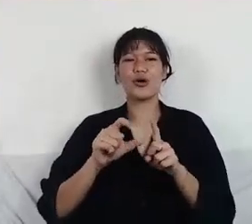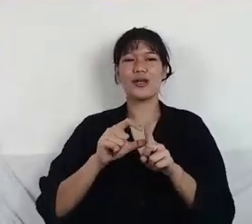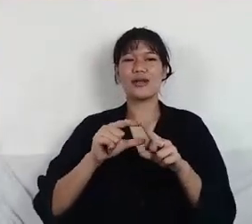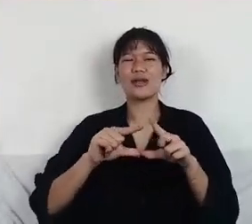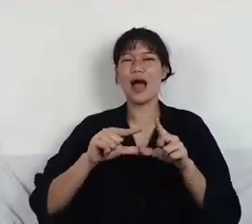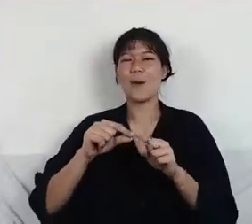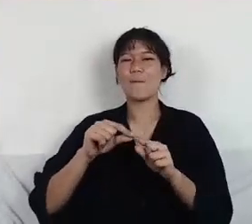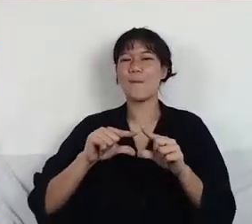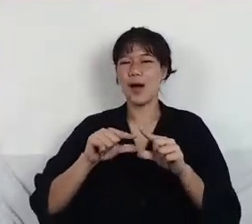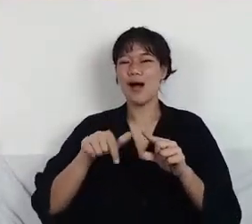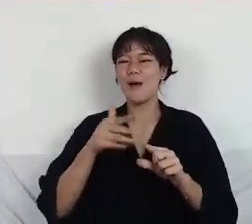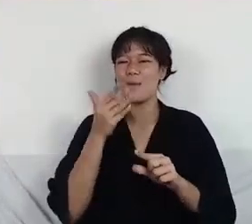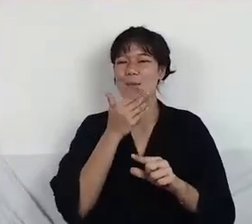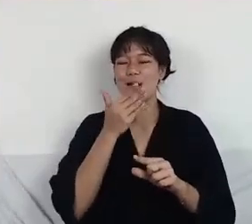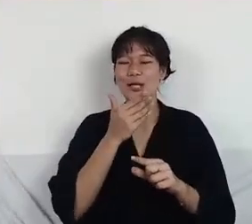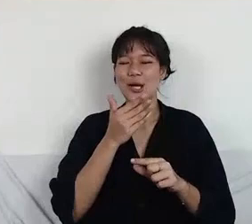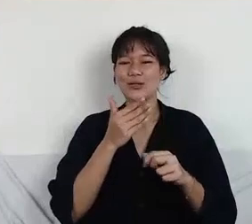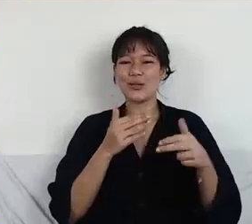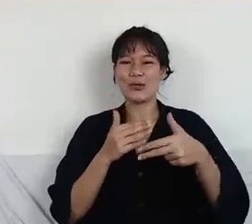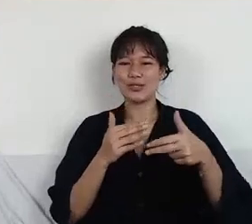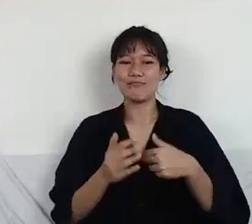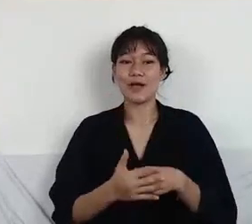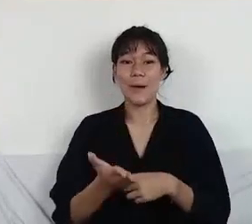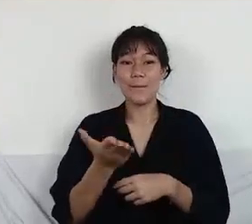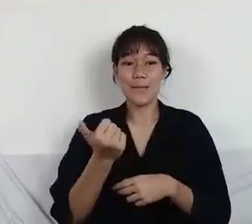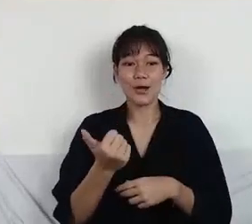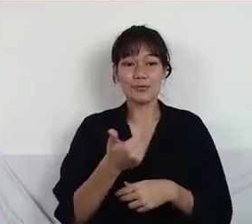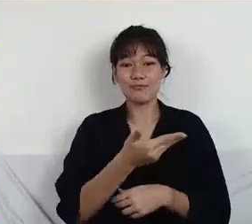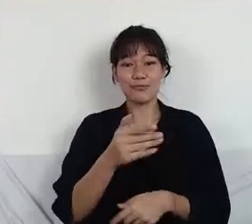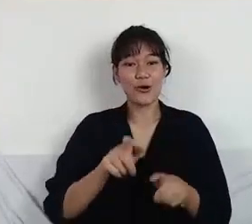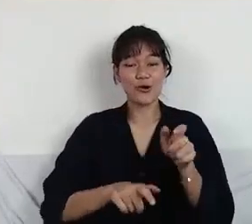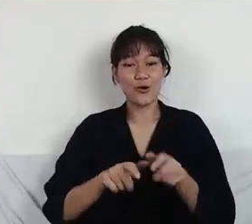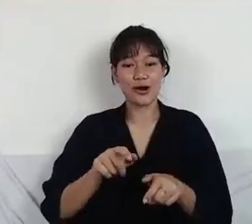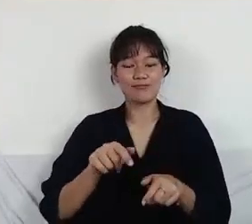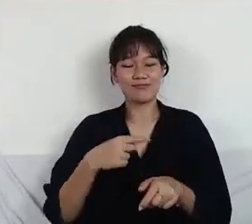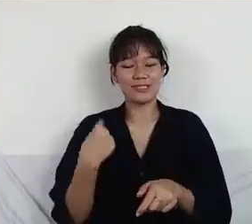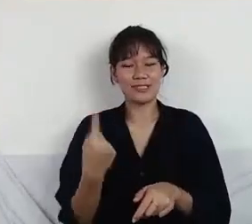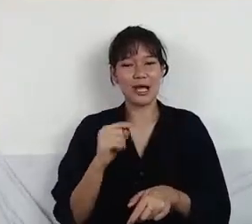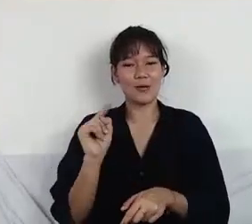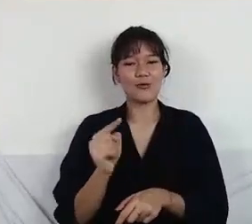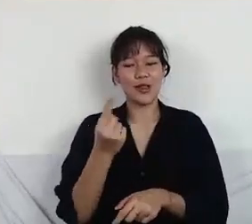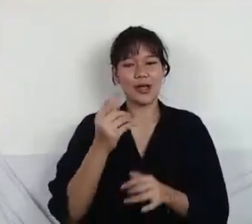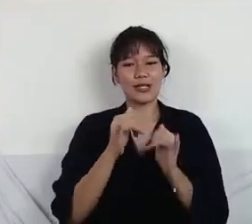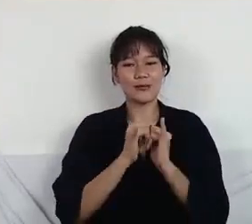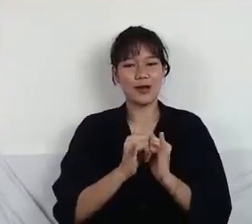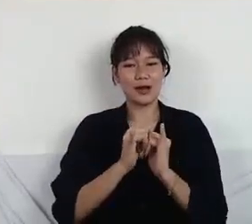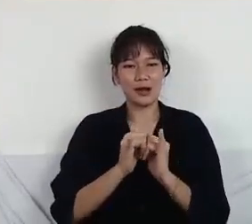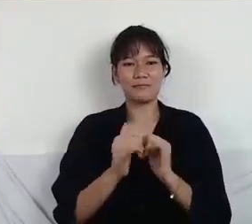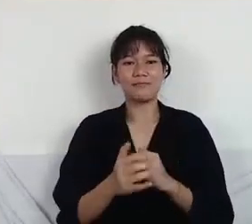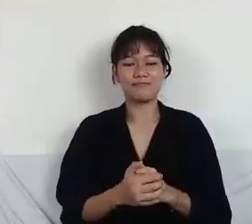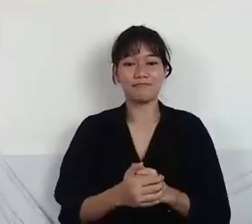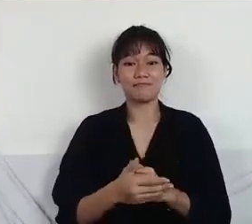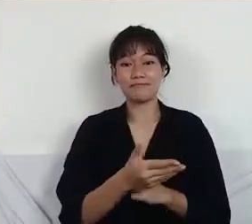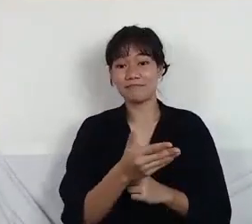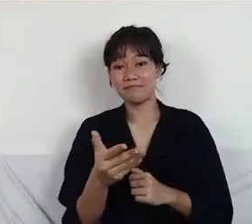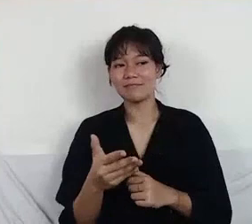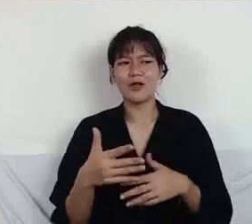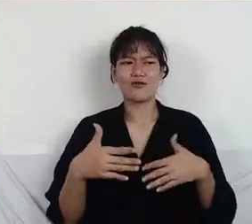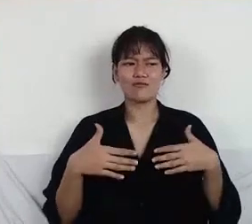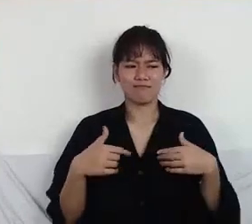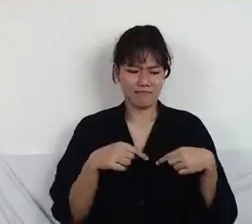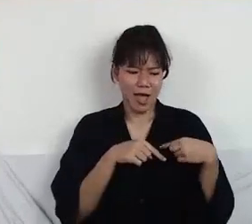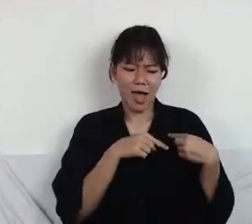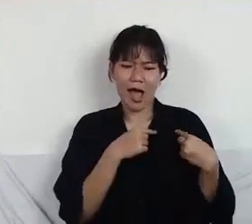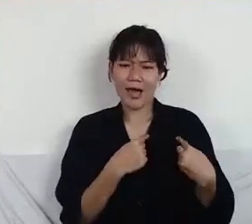Pakawiliren. Mari Jo, torang mulai ibadah ini. Saudara, sukacita melingkupi